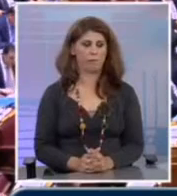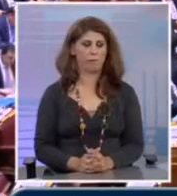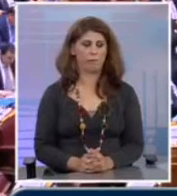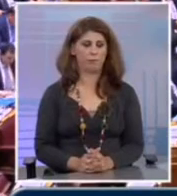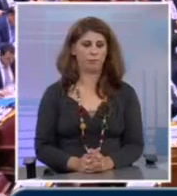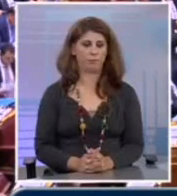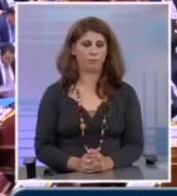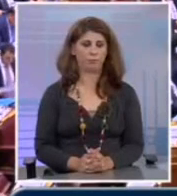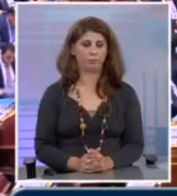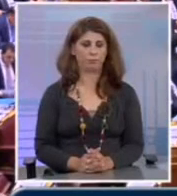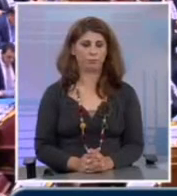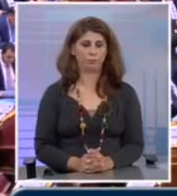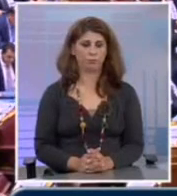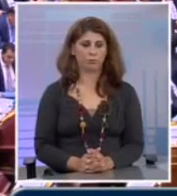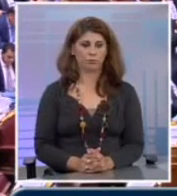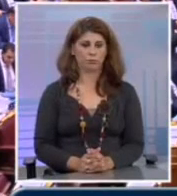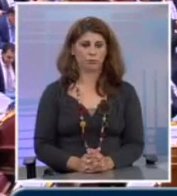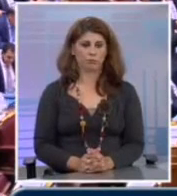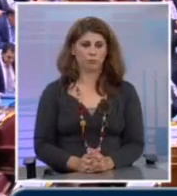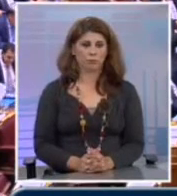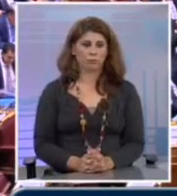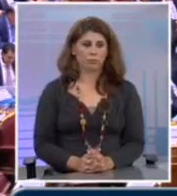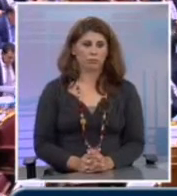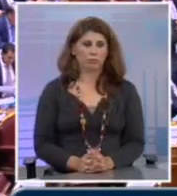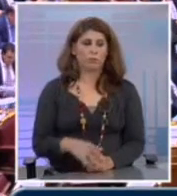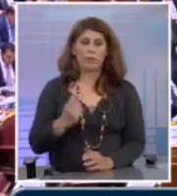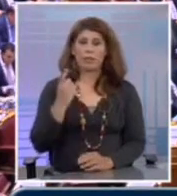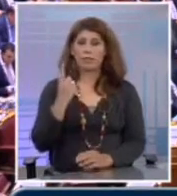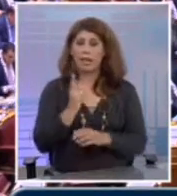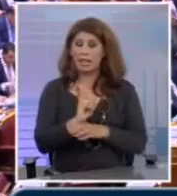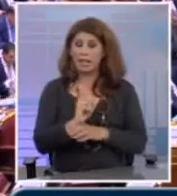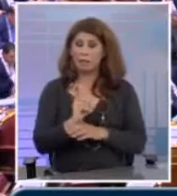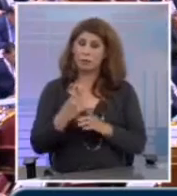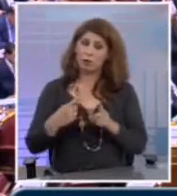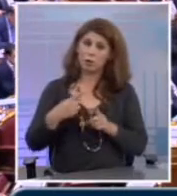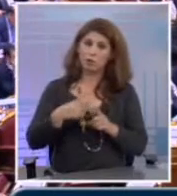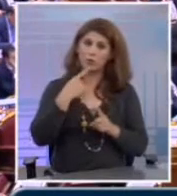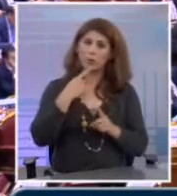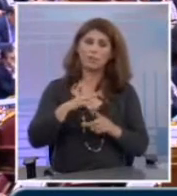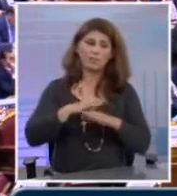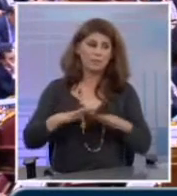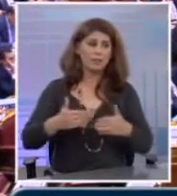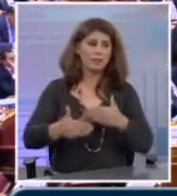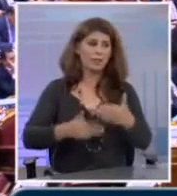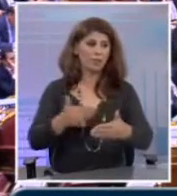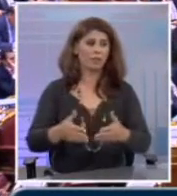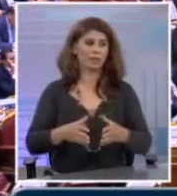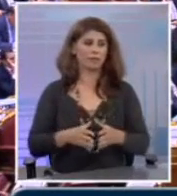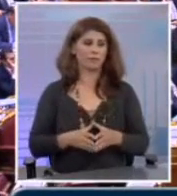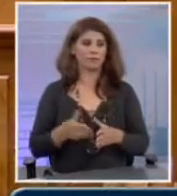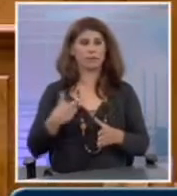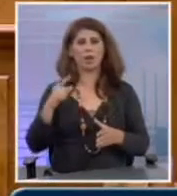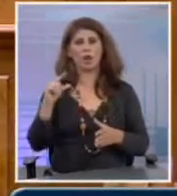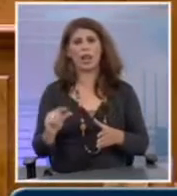Πείτε παρακαλώ, θα έχετε ένα λεπτό παραπάνω να πείτε στο σώμα. Έχω ελάχιστο χρόνο. Επειδή είμαστε στην τελική διαδικασία, παρακαλώ. Έχω